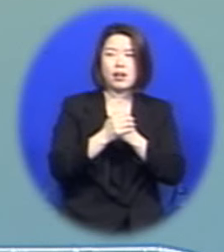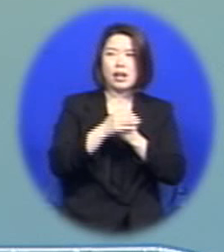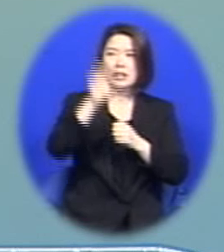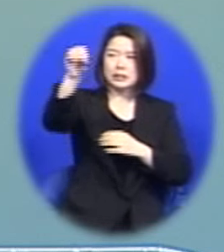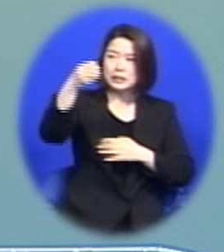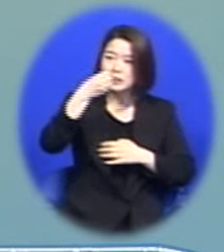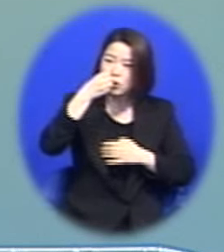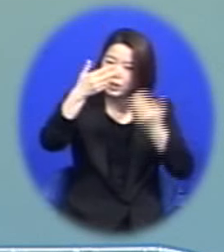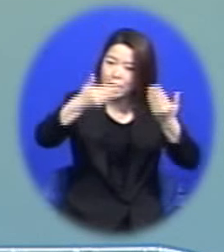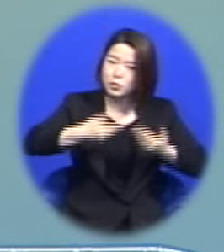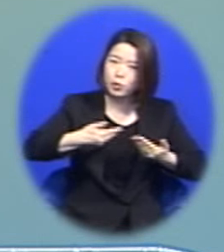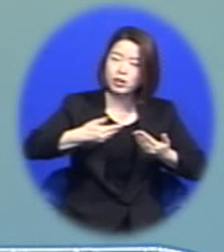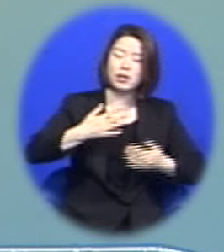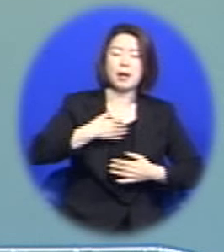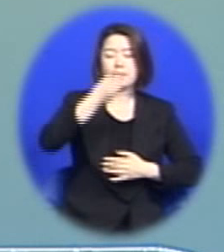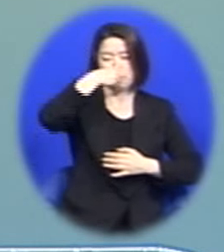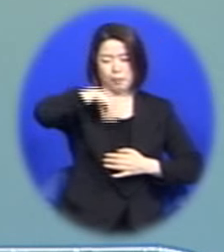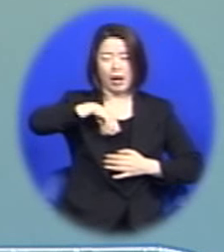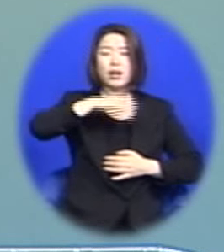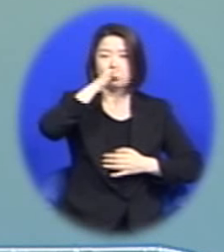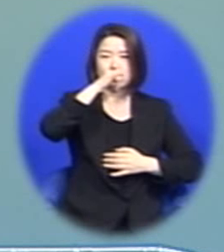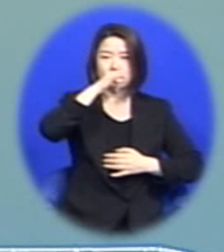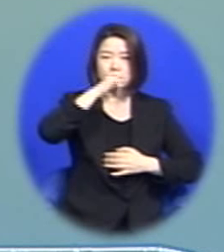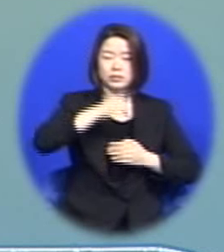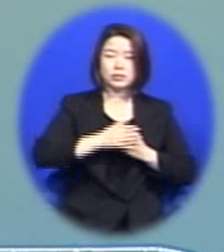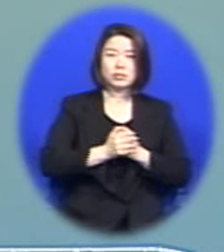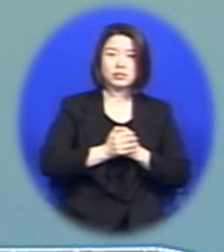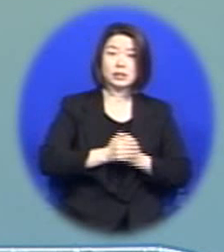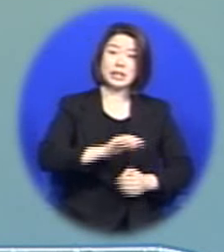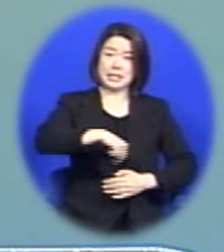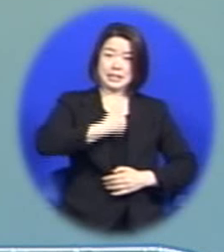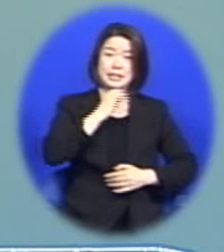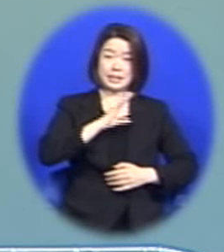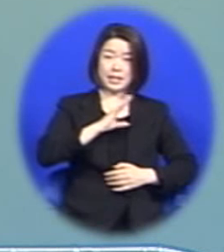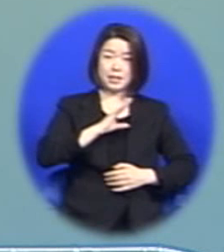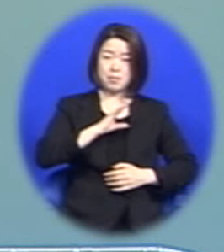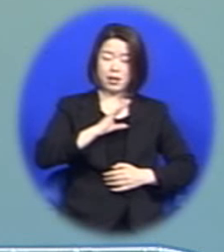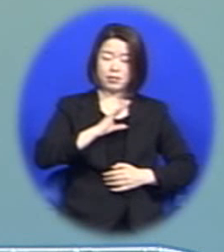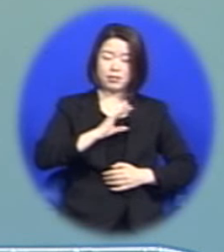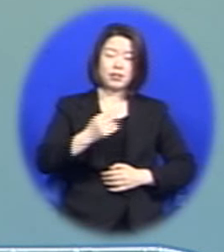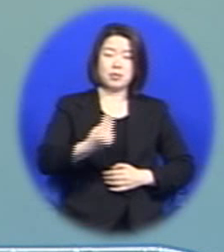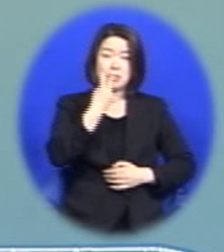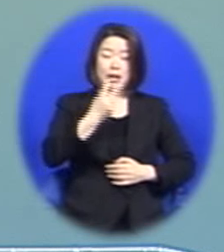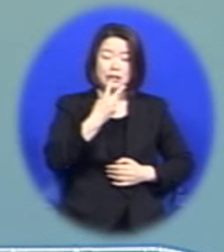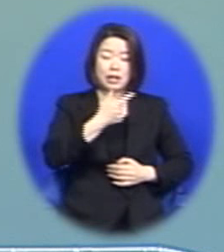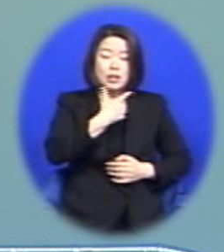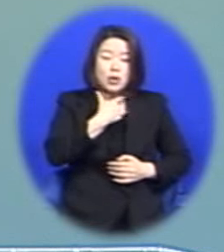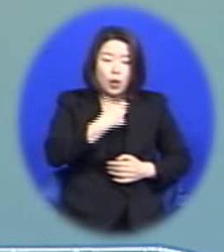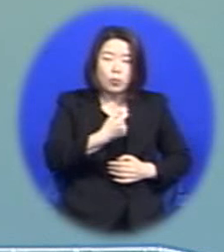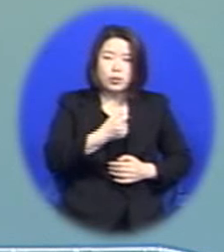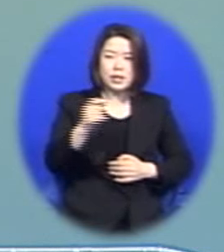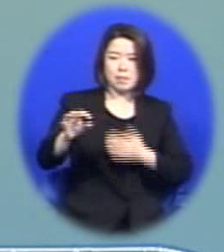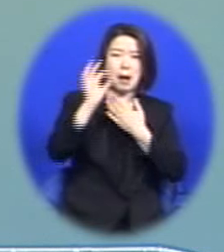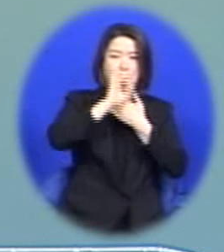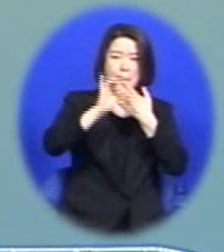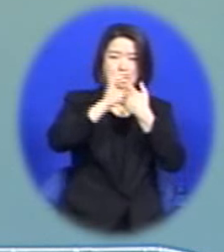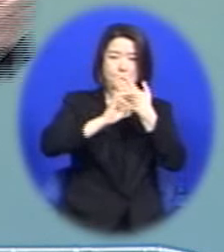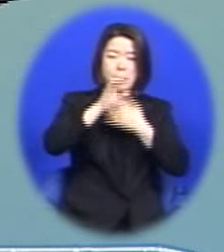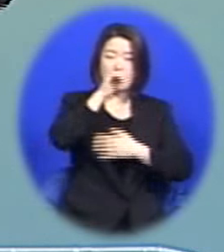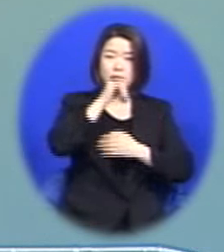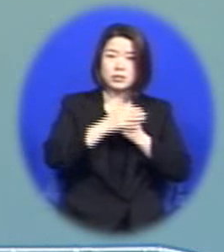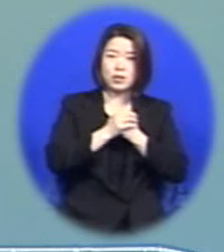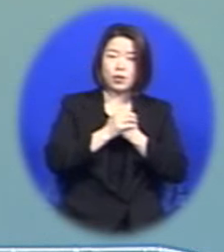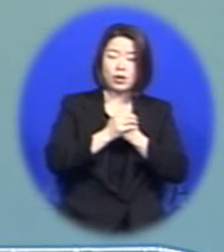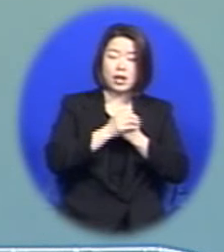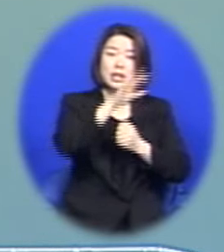주므로 내가 먹었나 이라 자기만 살겠다는 걸 자기만 자기가 산 아까 따먹은 책임이